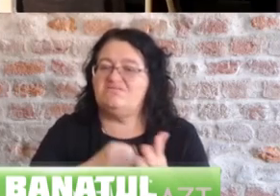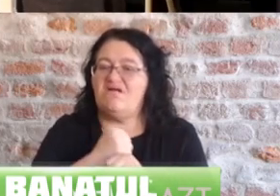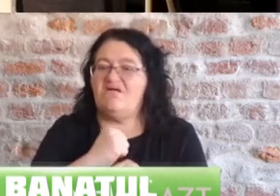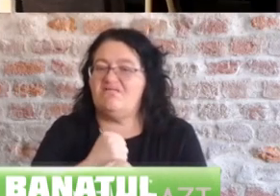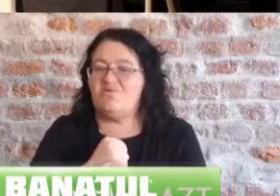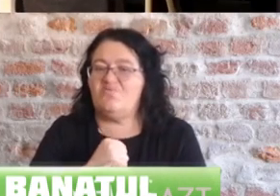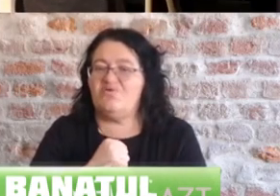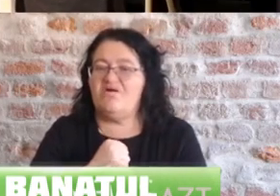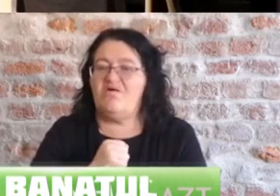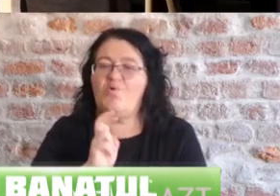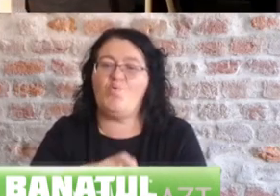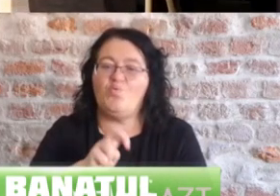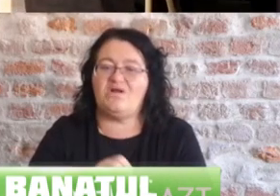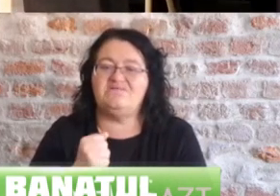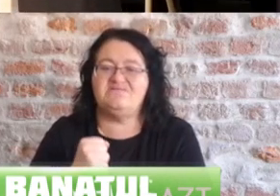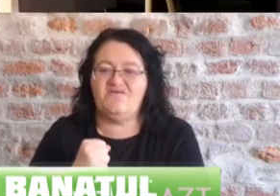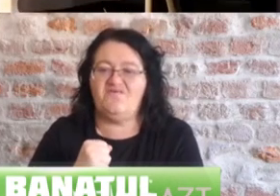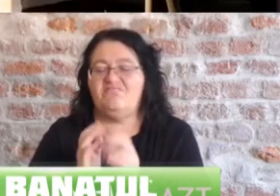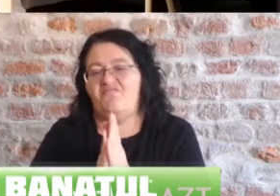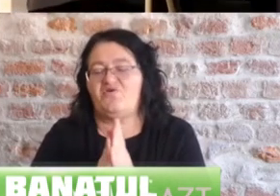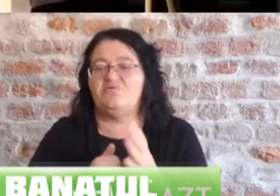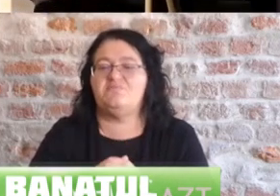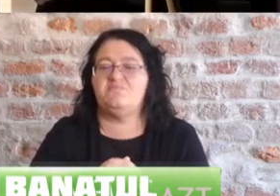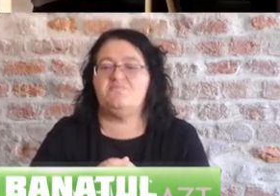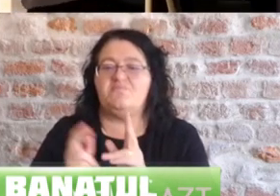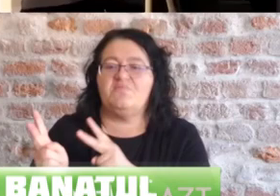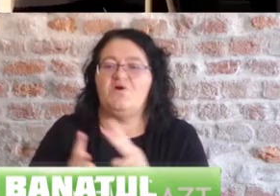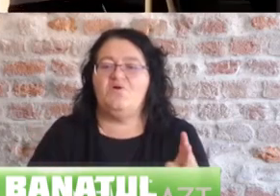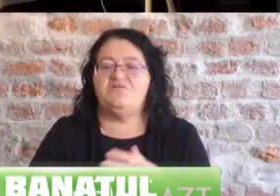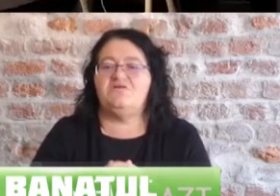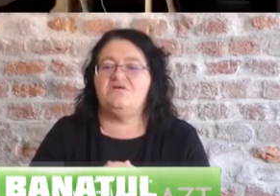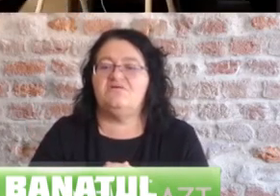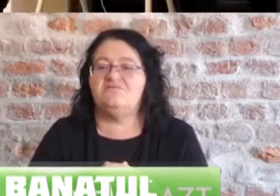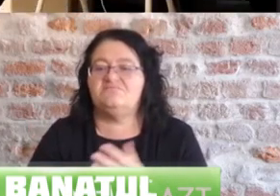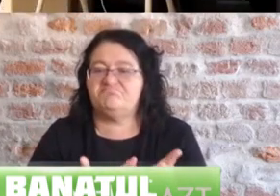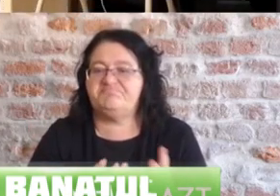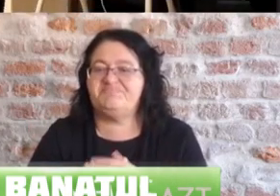trebuiau competitorii să răspundă. Vă rog, în ordinea, vă rog, Daniela.